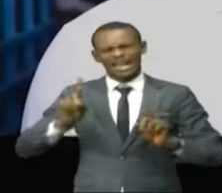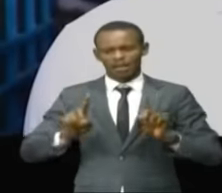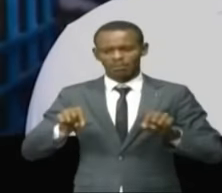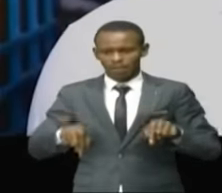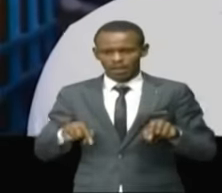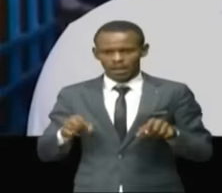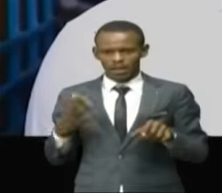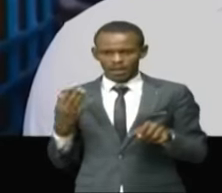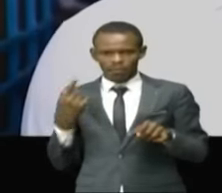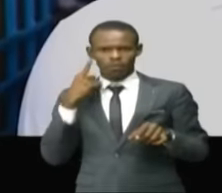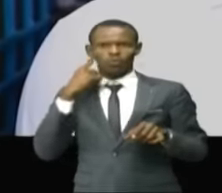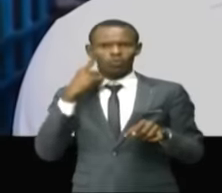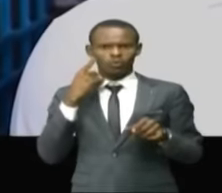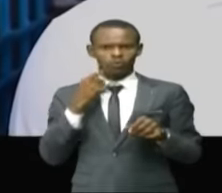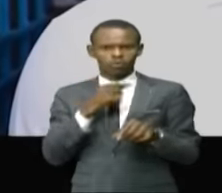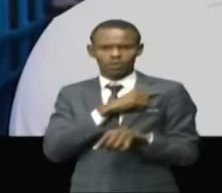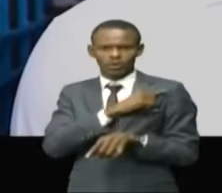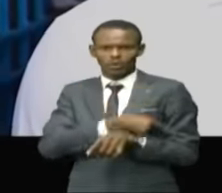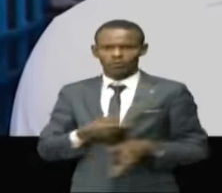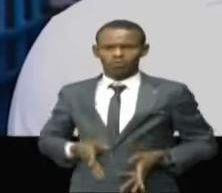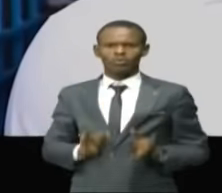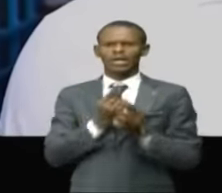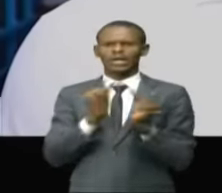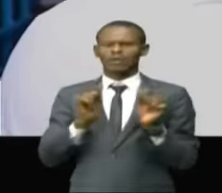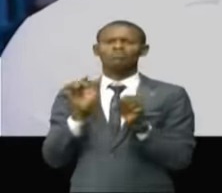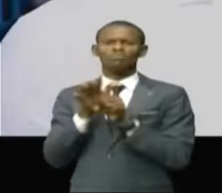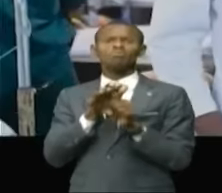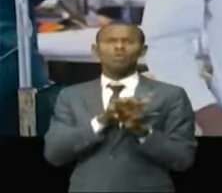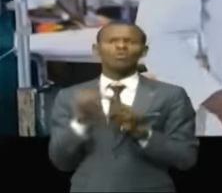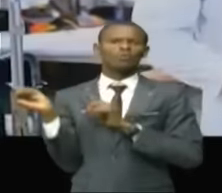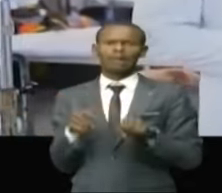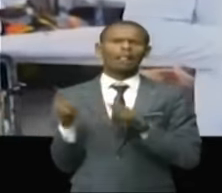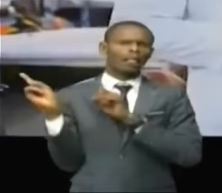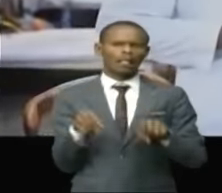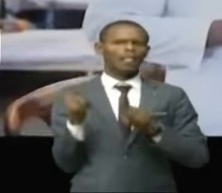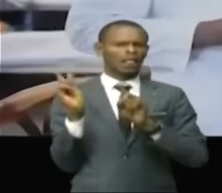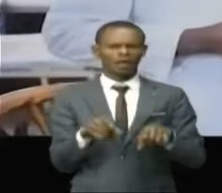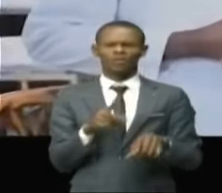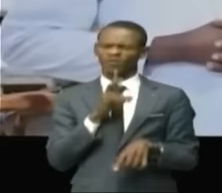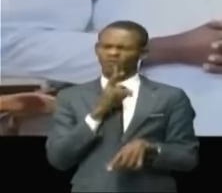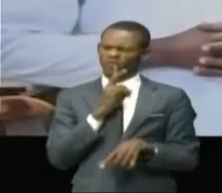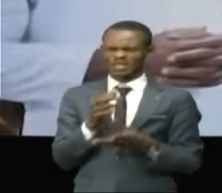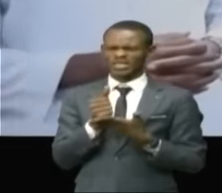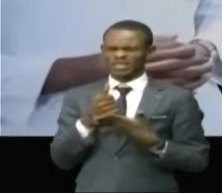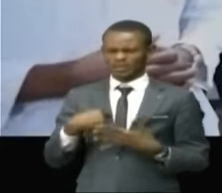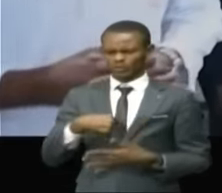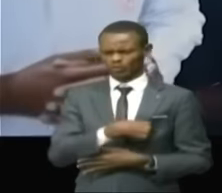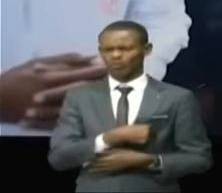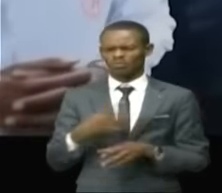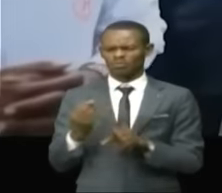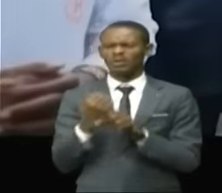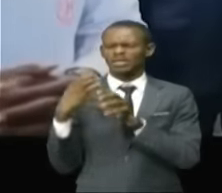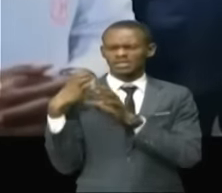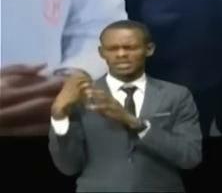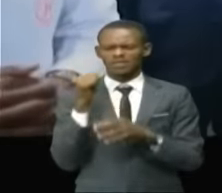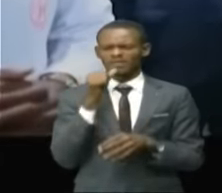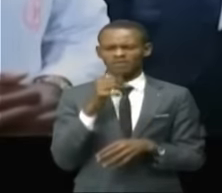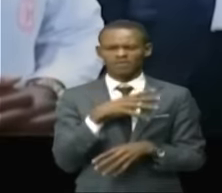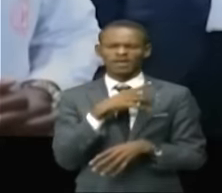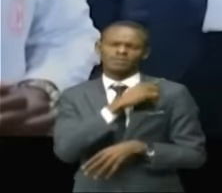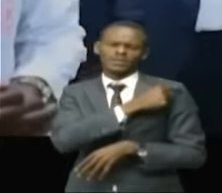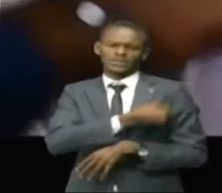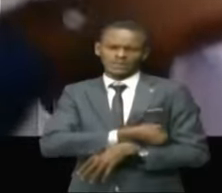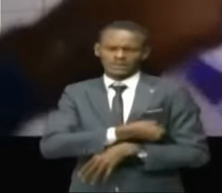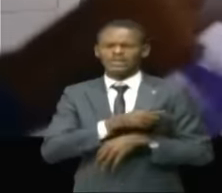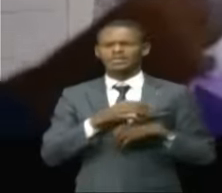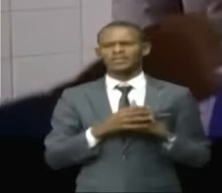permet effectivement à ce que ces femmes-là soient prises en charge comme il se doit. Le coordonnateur du CNCSU a signalé notamment que